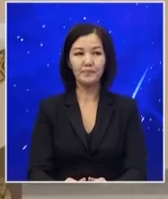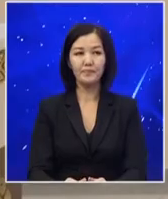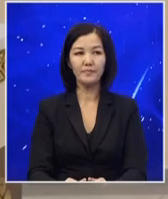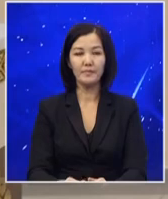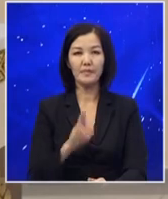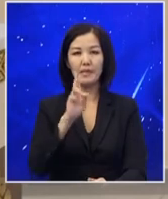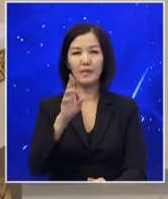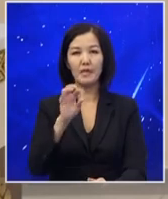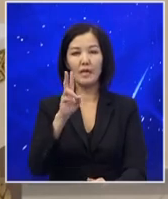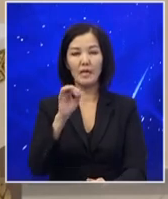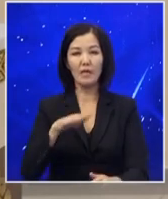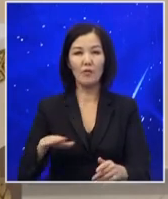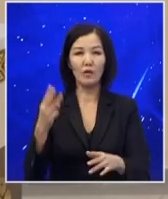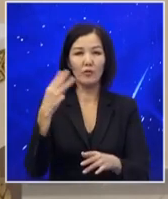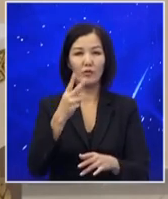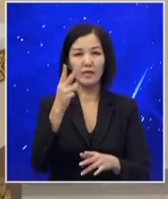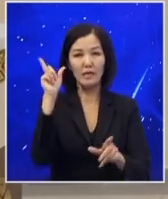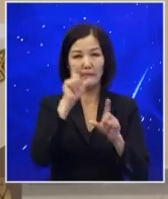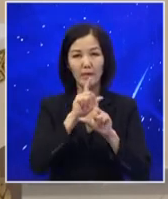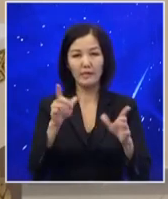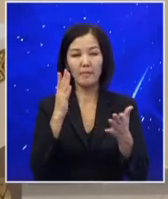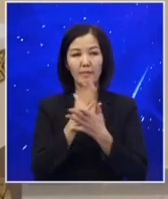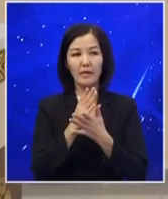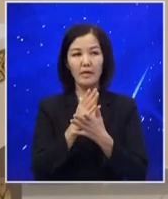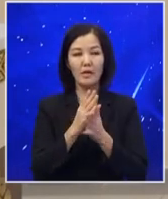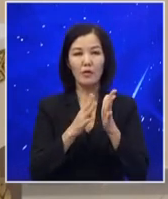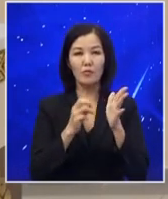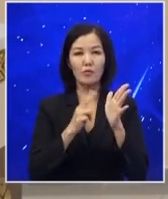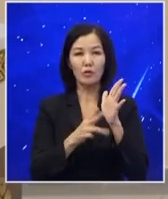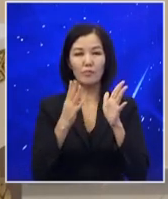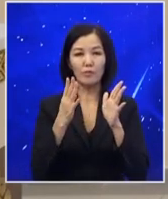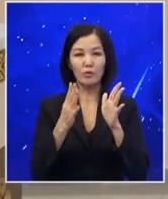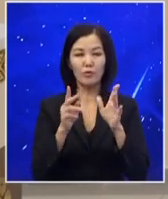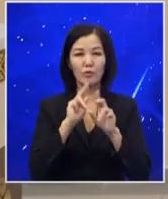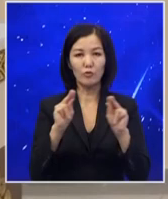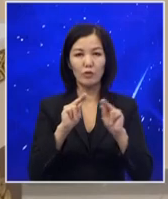Кеген ауданында 32 мектеп бар. Бүгінгі күні 974 ұстаз жұмыс істейді.